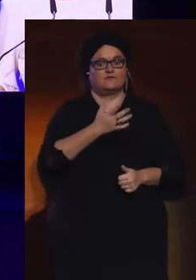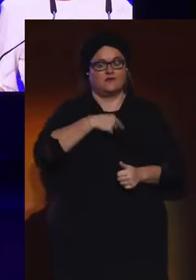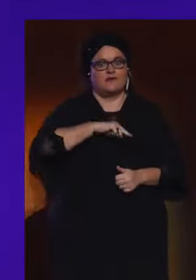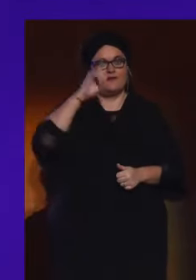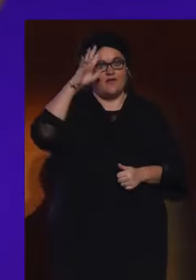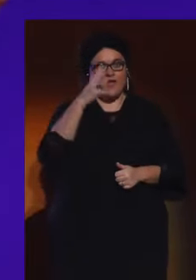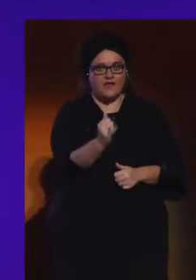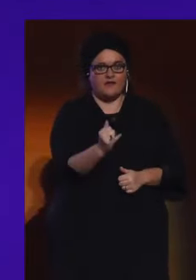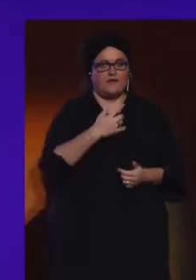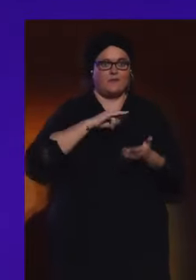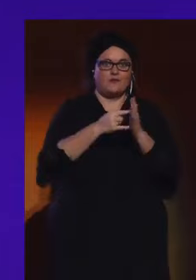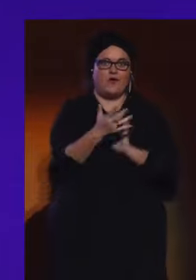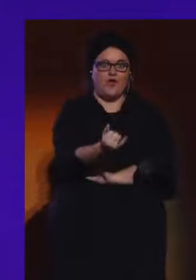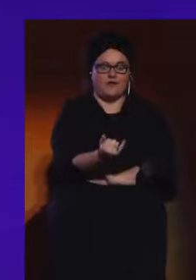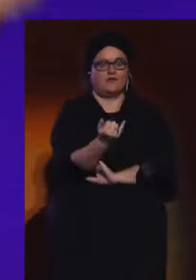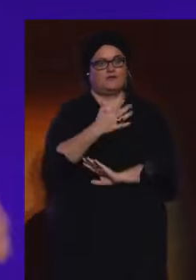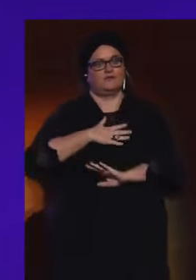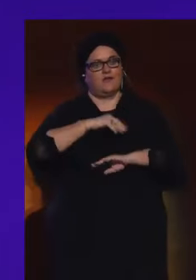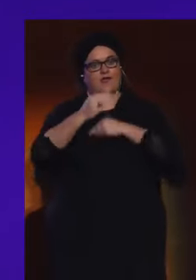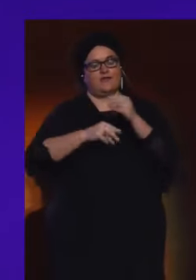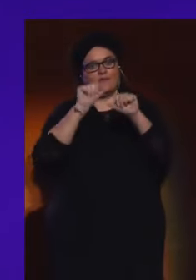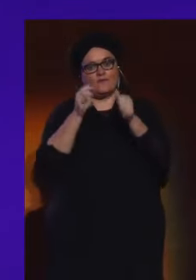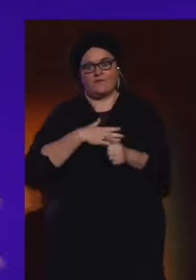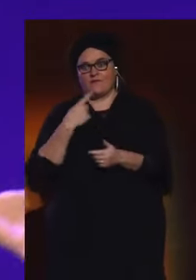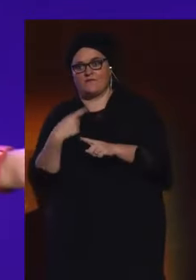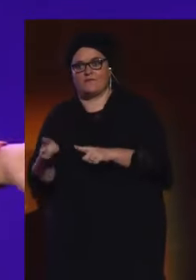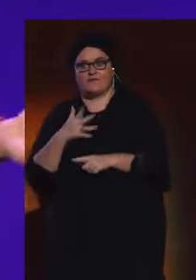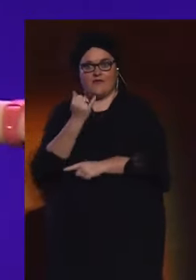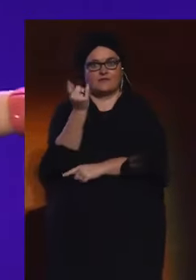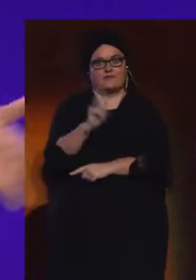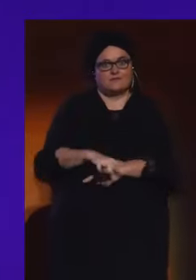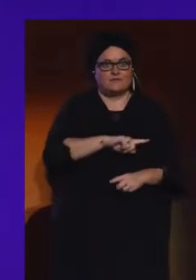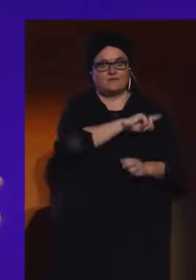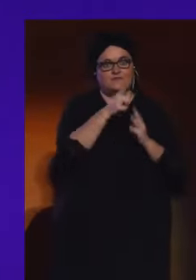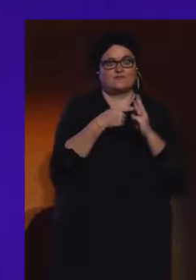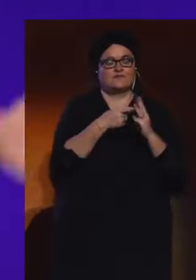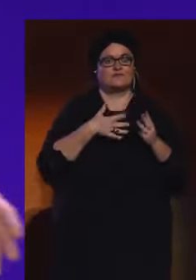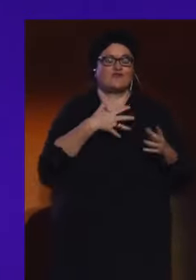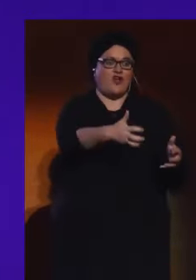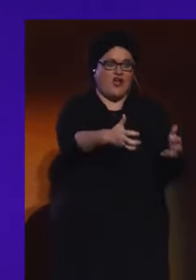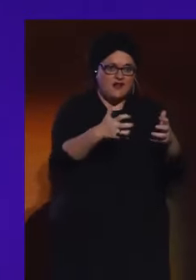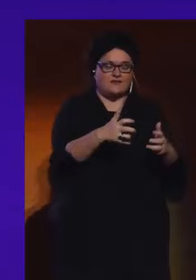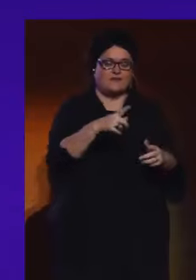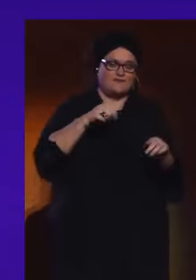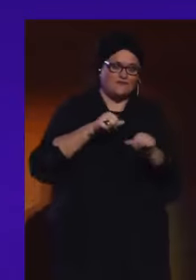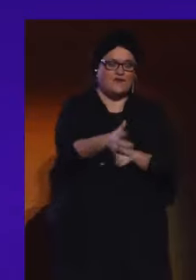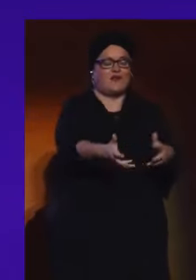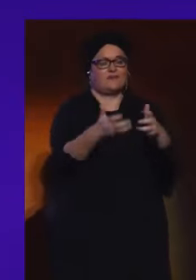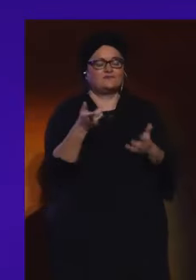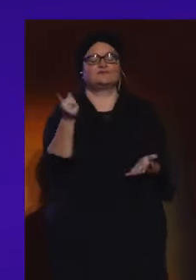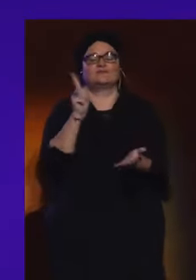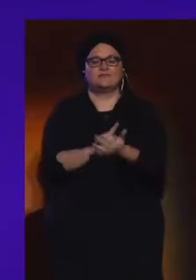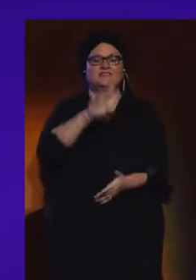ilusioa, daukagu proiektua eta daukagu egiteko modu ezberdina. Eta irabazi egiten dugu, eta irabazi egingo dugu.